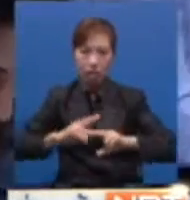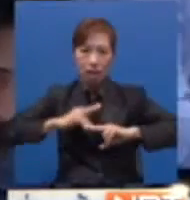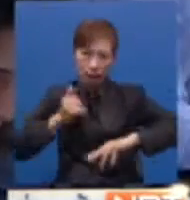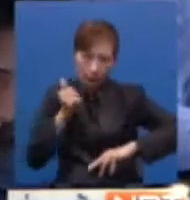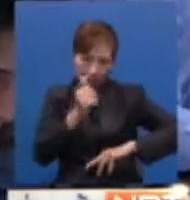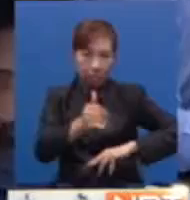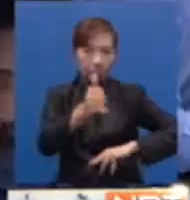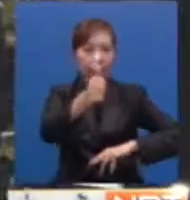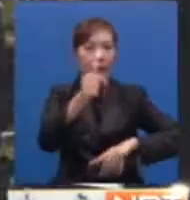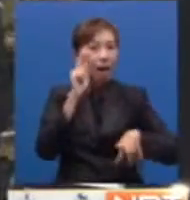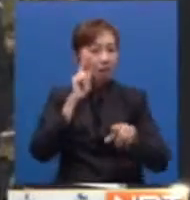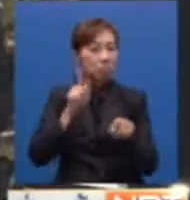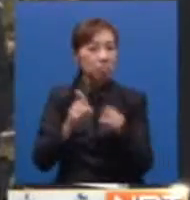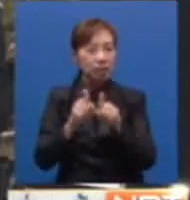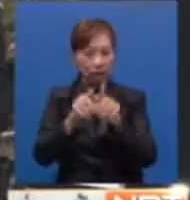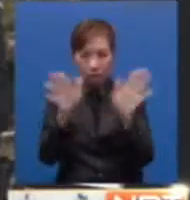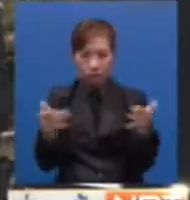กรรมการสรรหาประจำจังหวัด